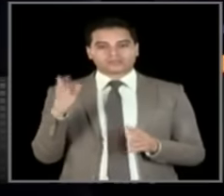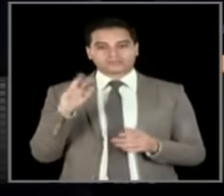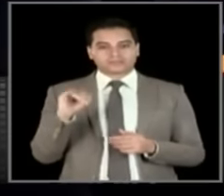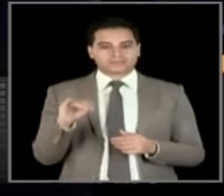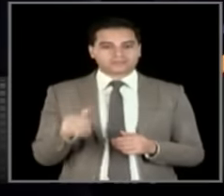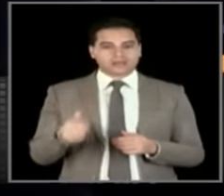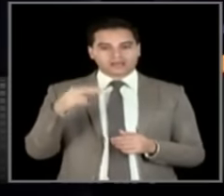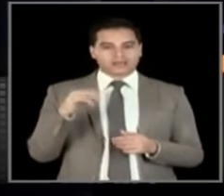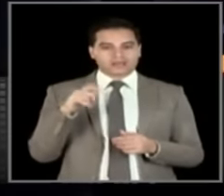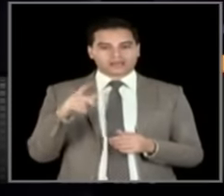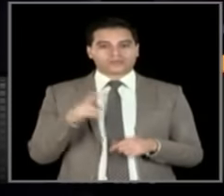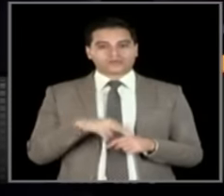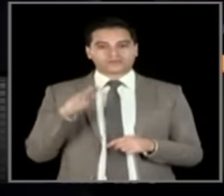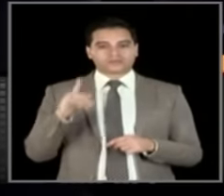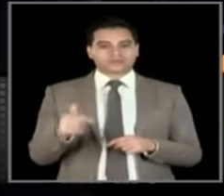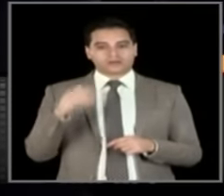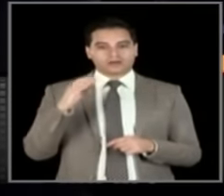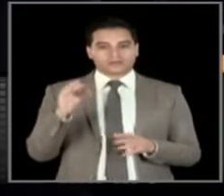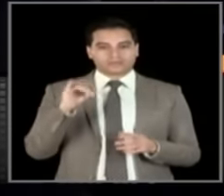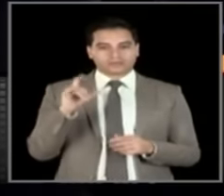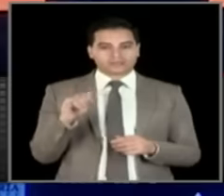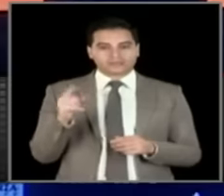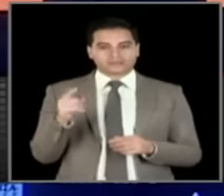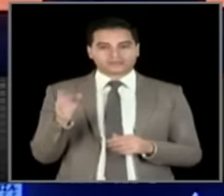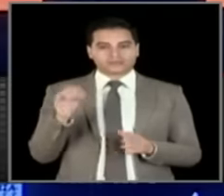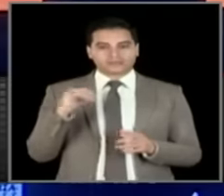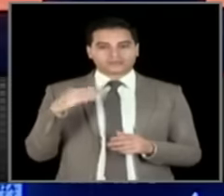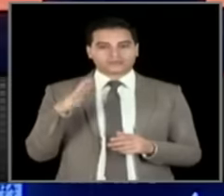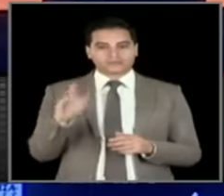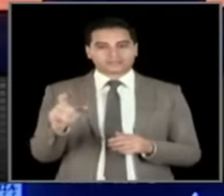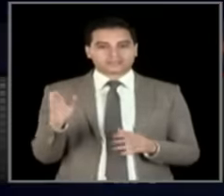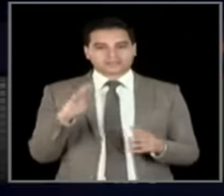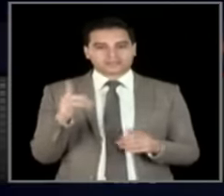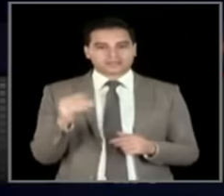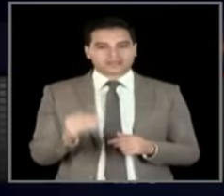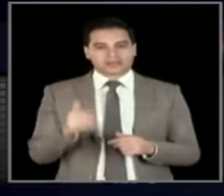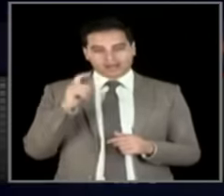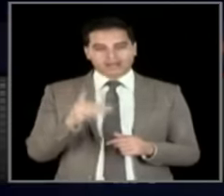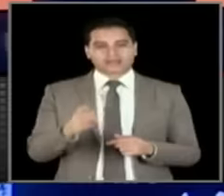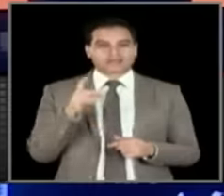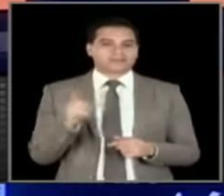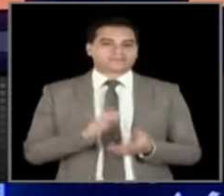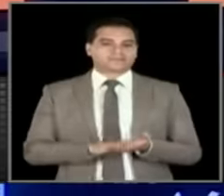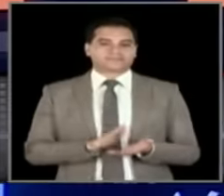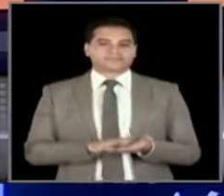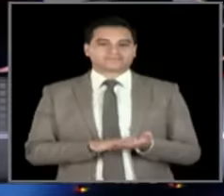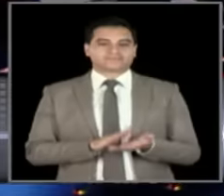المليجي، سراج منير، محسن سرحان. محسن سرحان اجابه صحيحه.